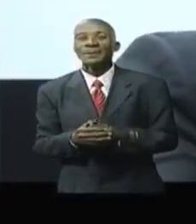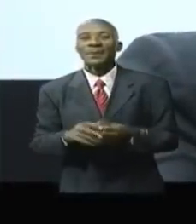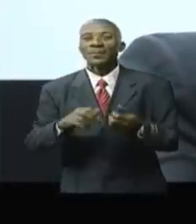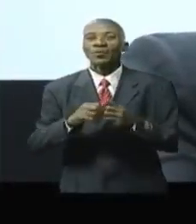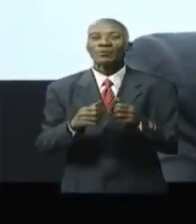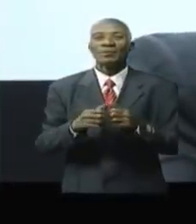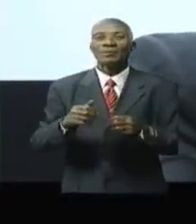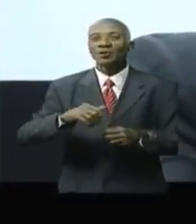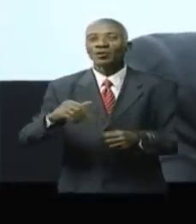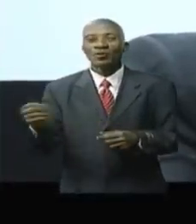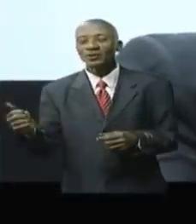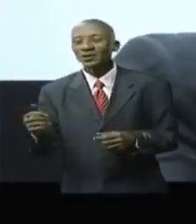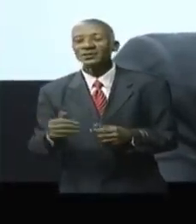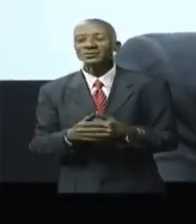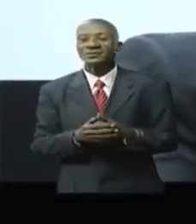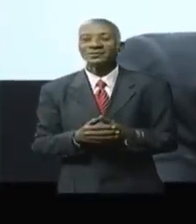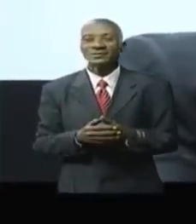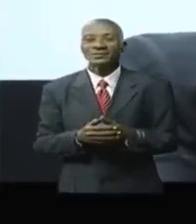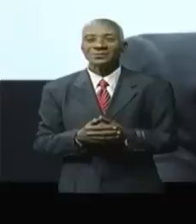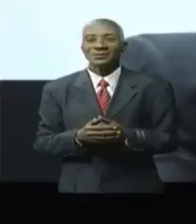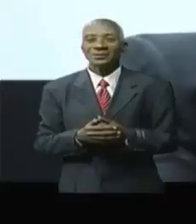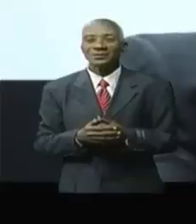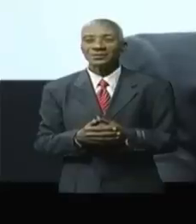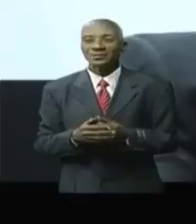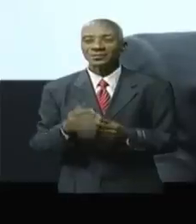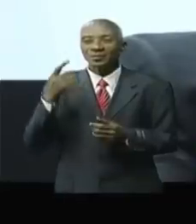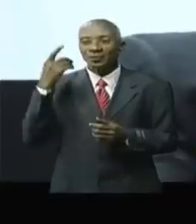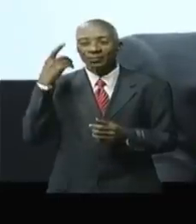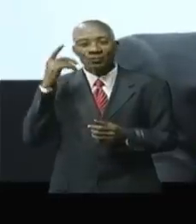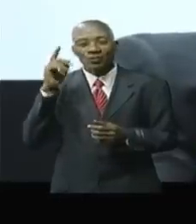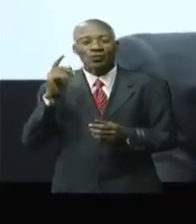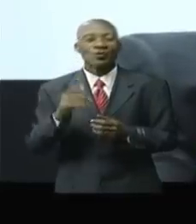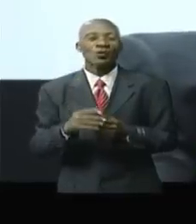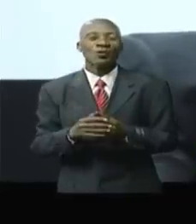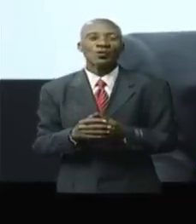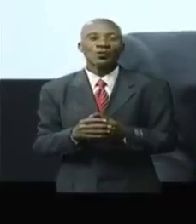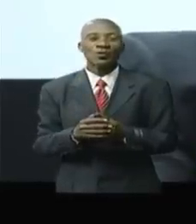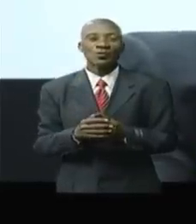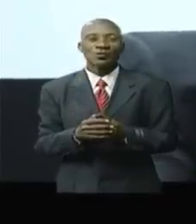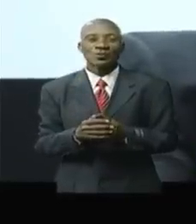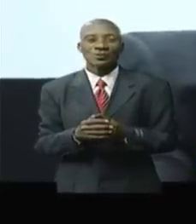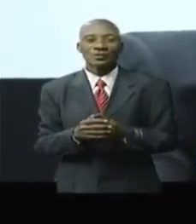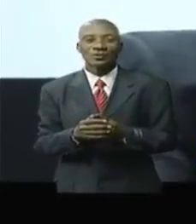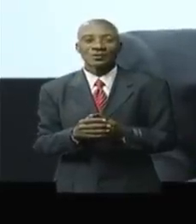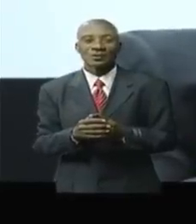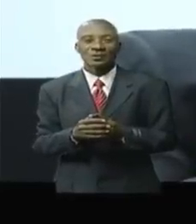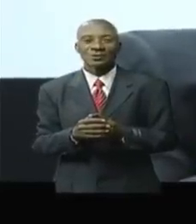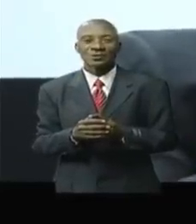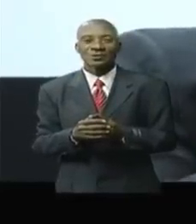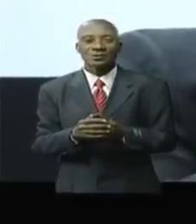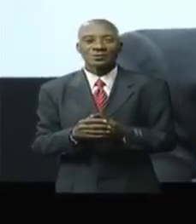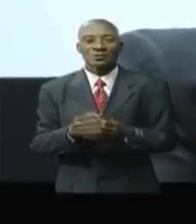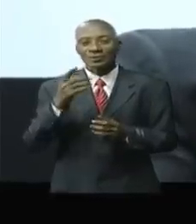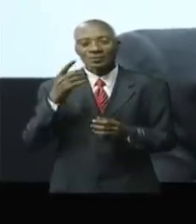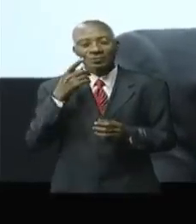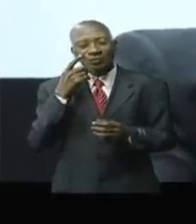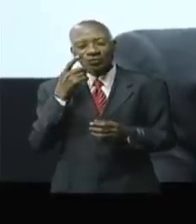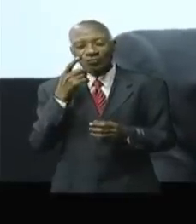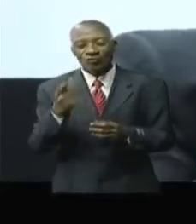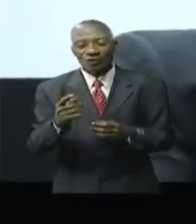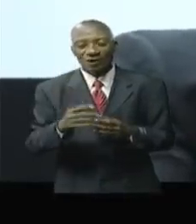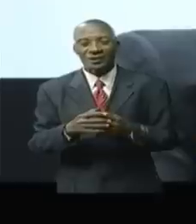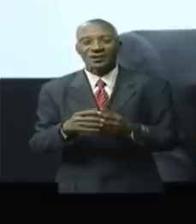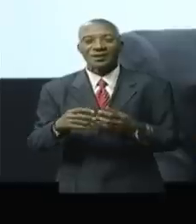au devant de la scène. Un courant recommande au Parlement, précisément à l'Assemblée nationale, de revisiter l'article 10 de